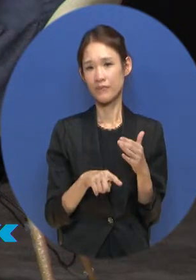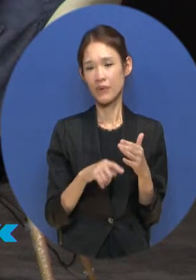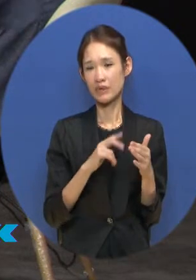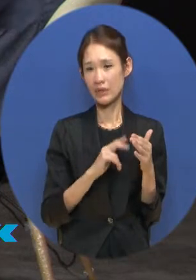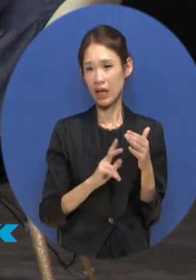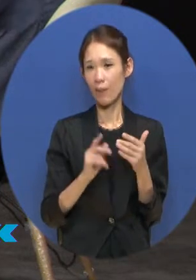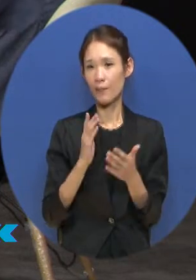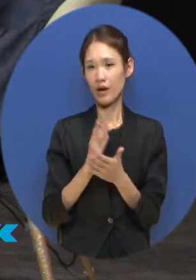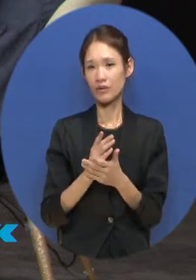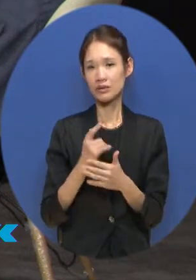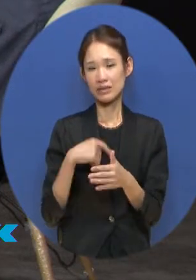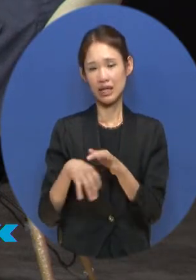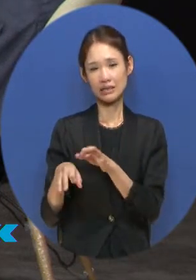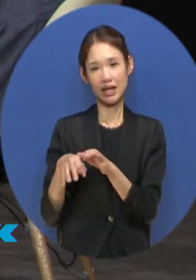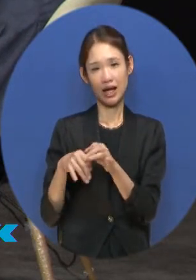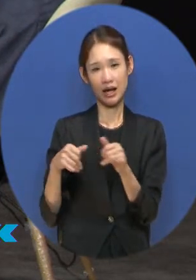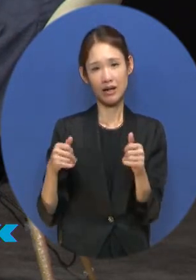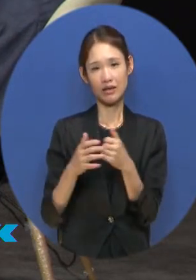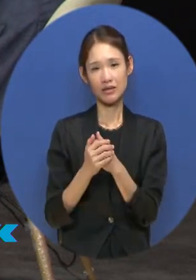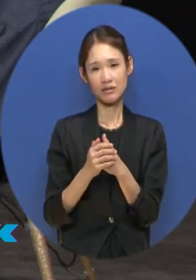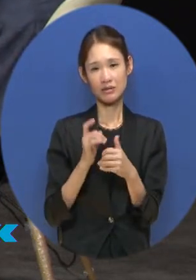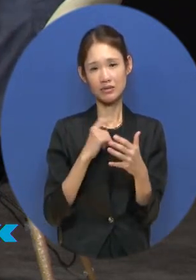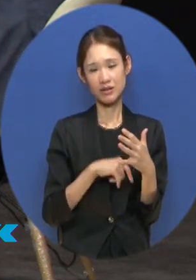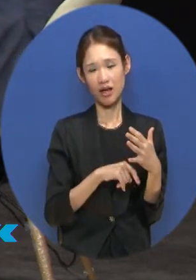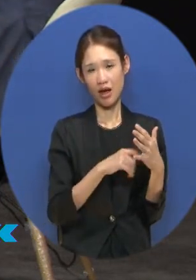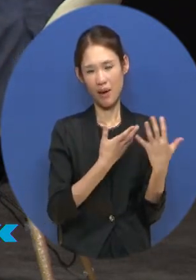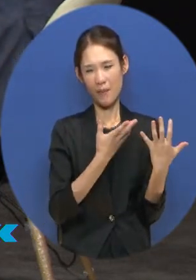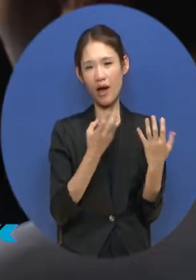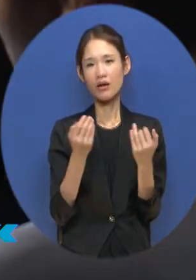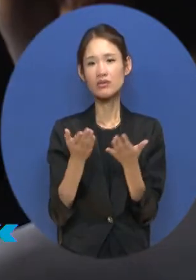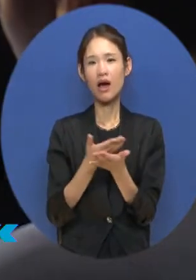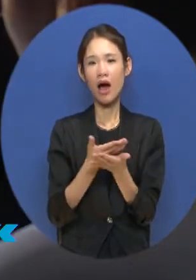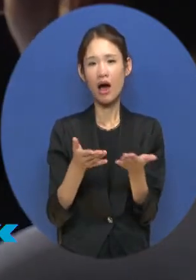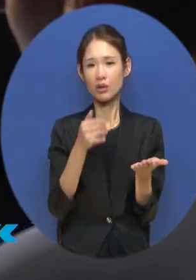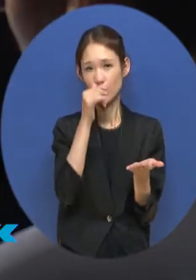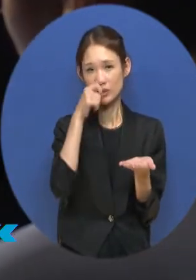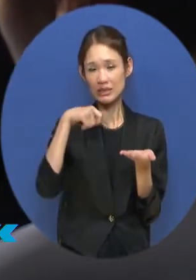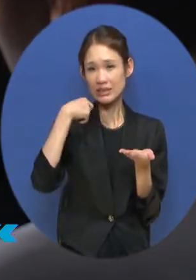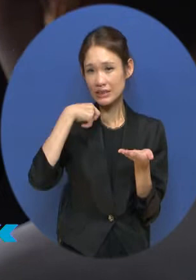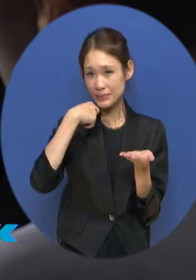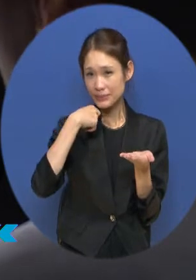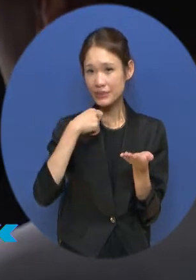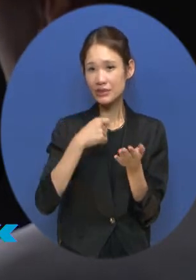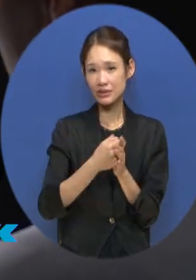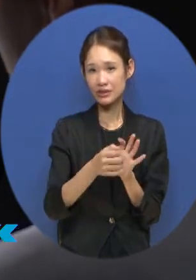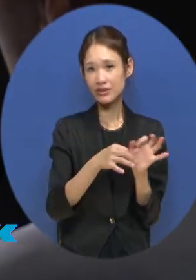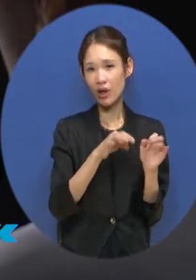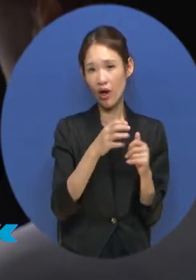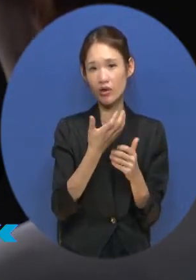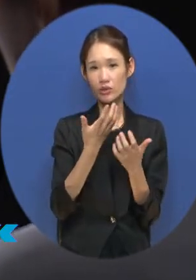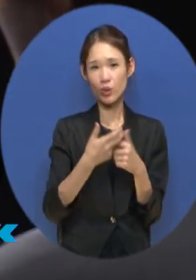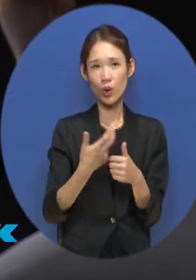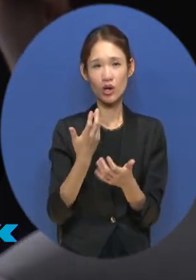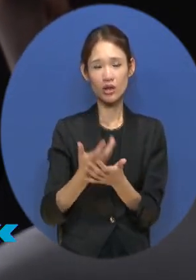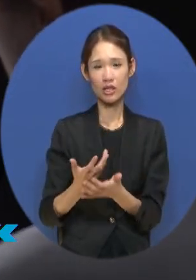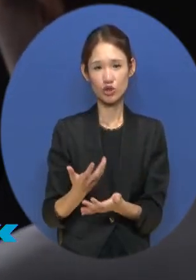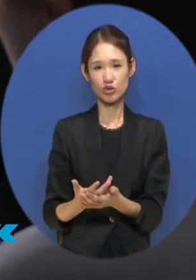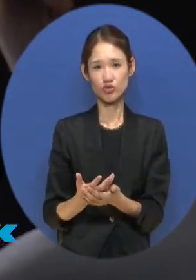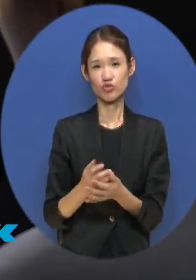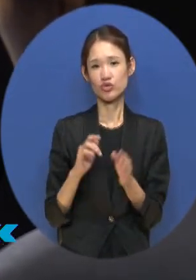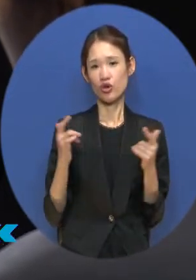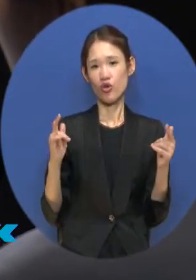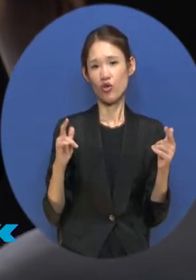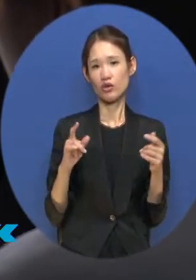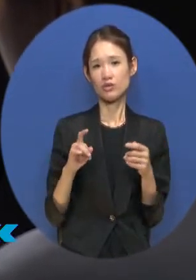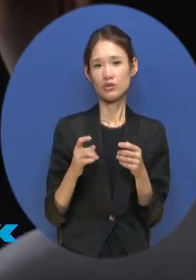외에도 지하 상가라든가 지하에 많이 분포하고 있는 음식점들, 음식점들의 조리기구에서부터 여러 가지